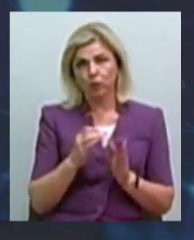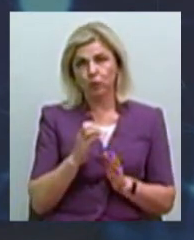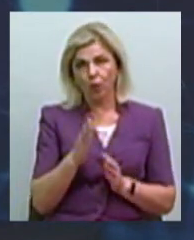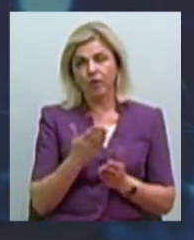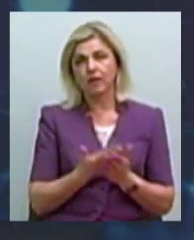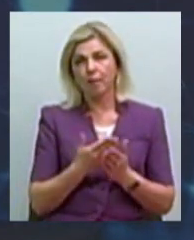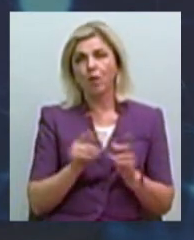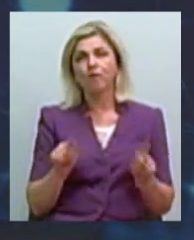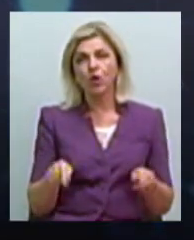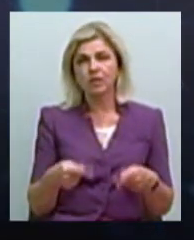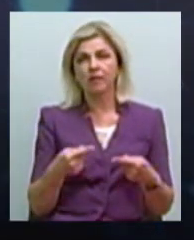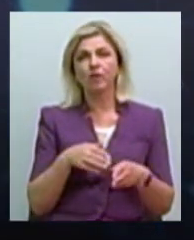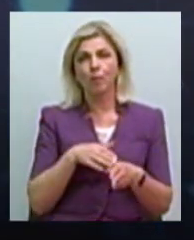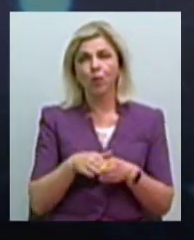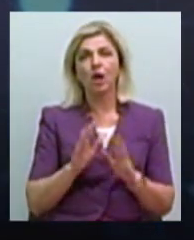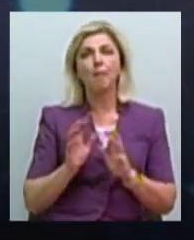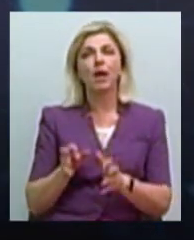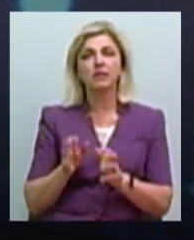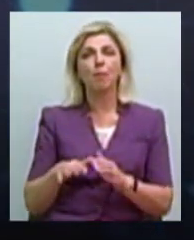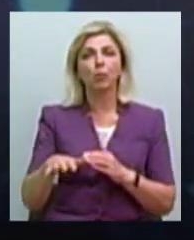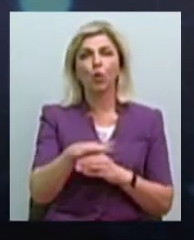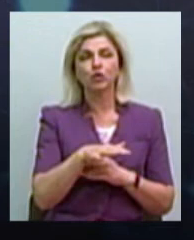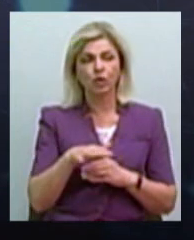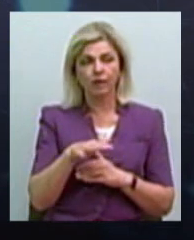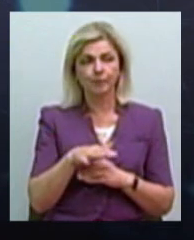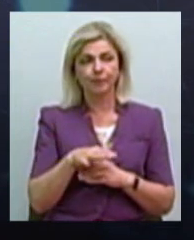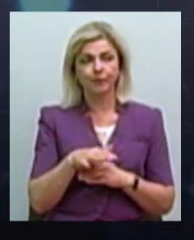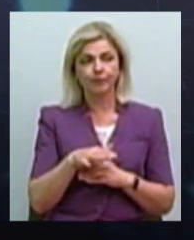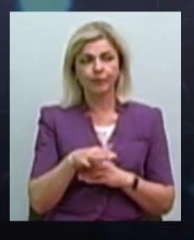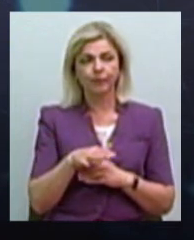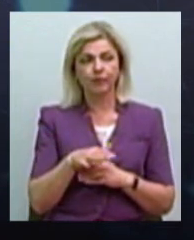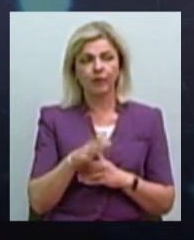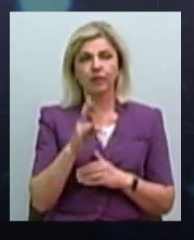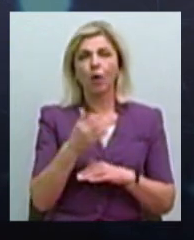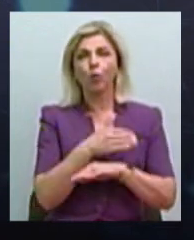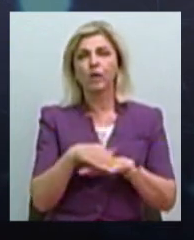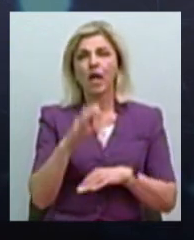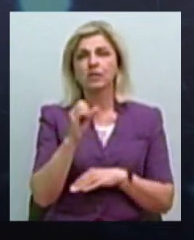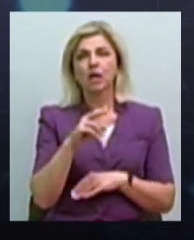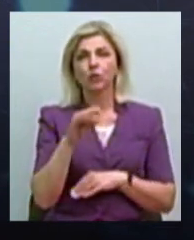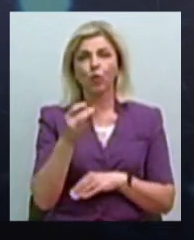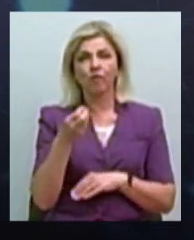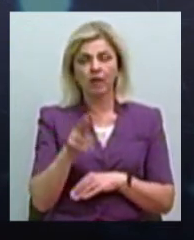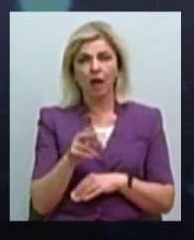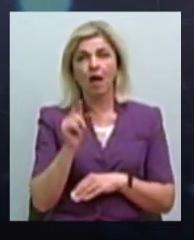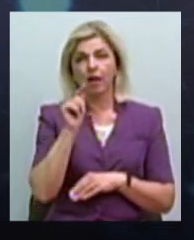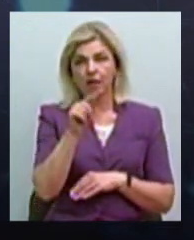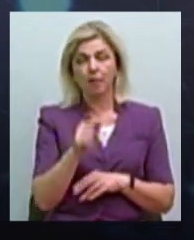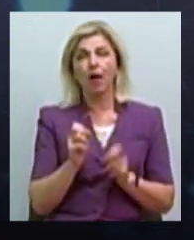мы восстановили полностью баскетбольную площадку в Манганариевском сквере на Садовой, который находится. Между прочим, это,